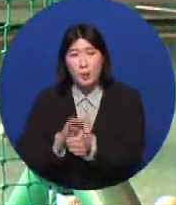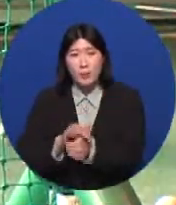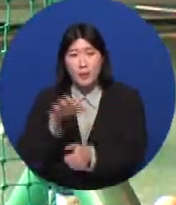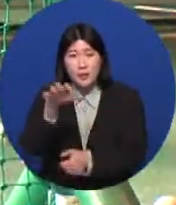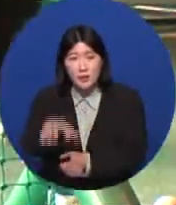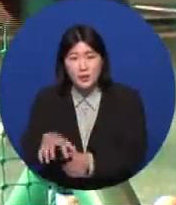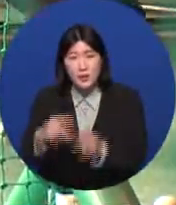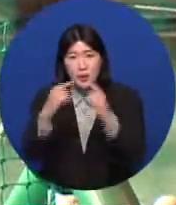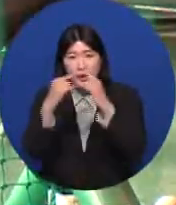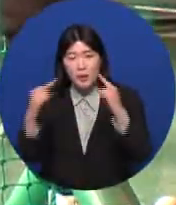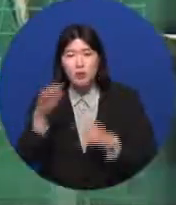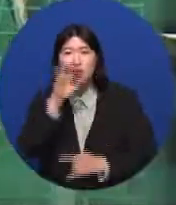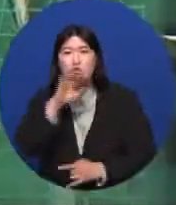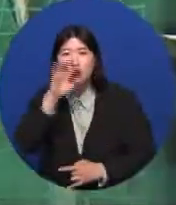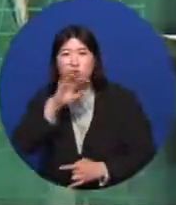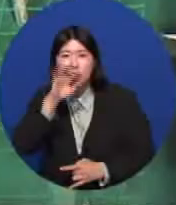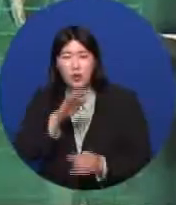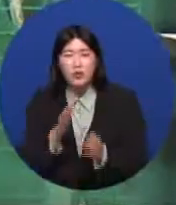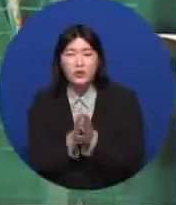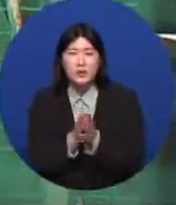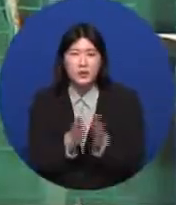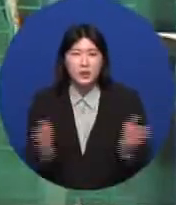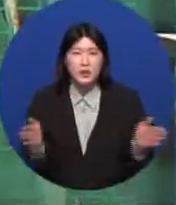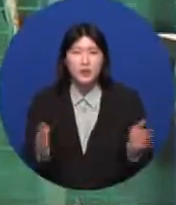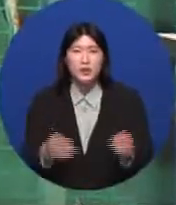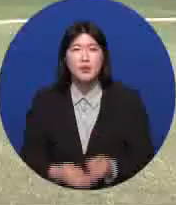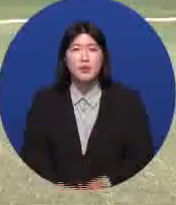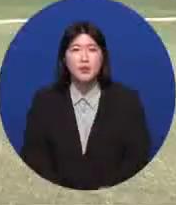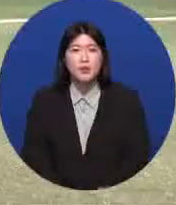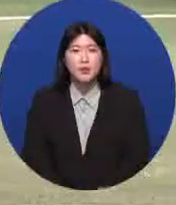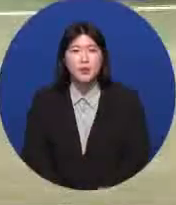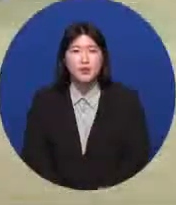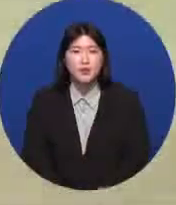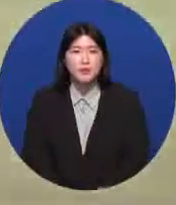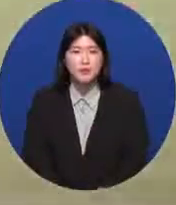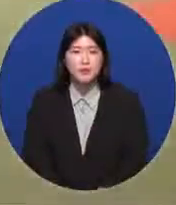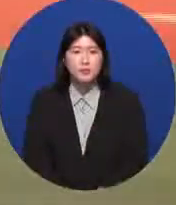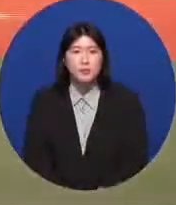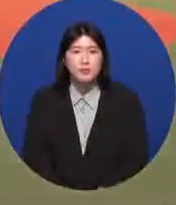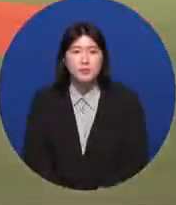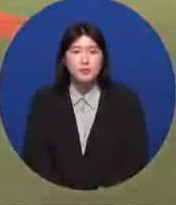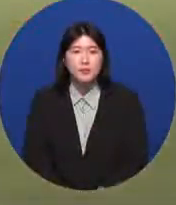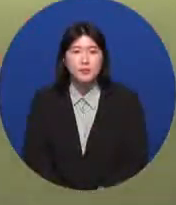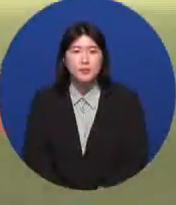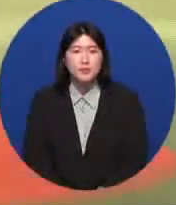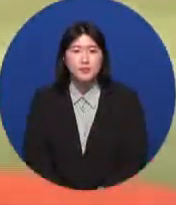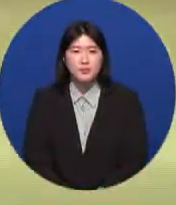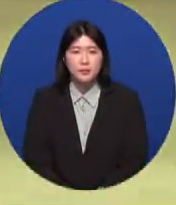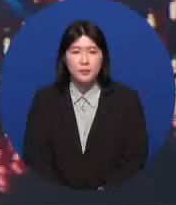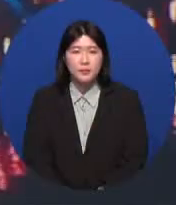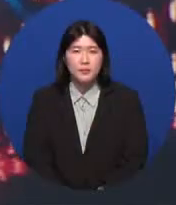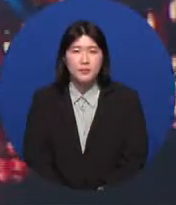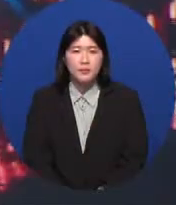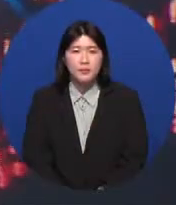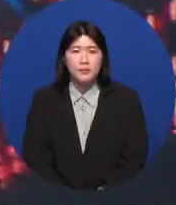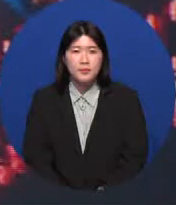스프링캠프를 시작해 올 시즌 담 금제를 시작합니다 mbc 뉴스 이승섭 입니다